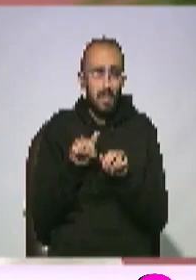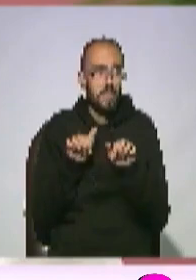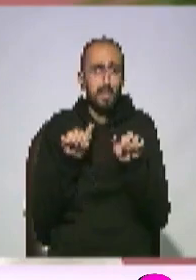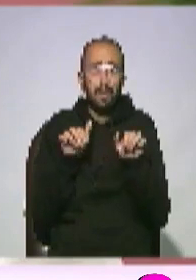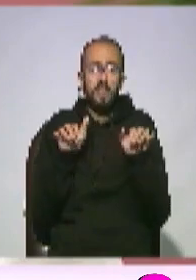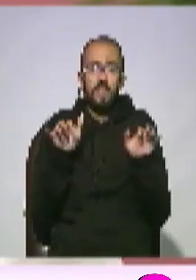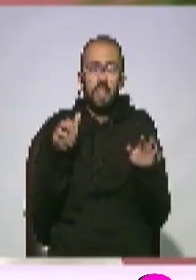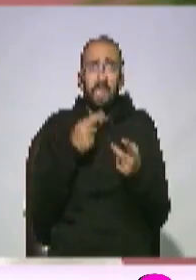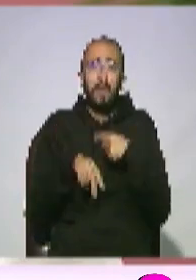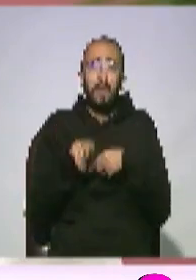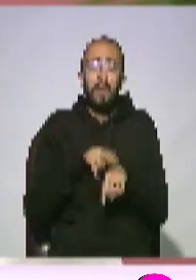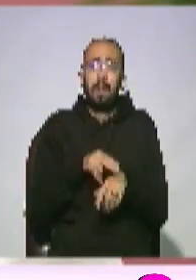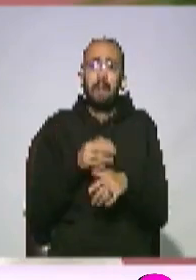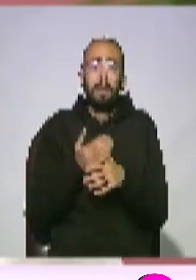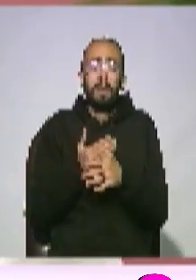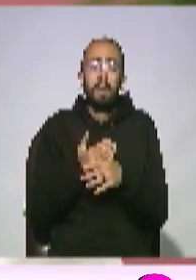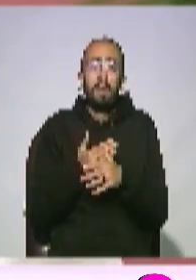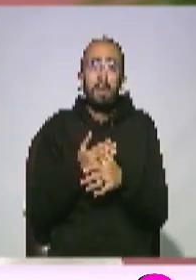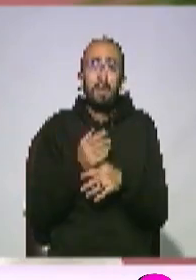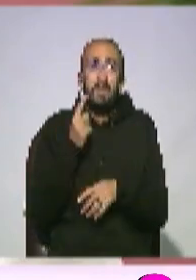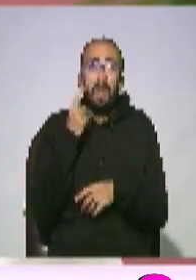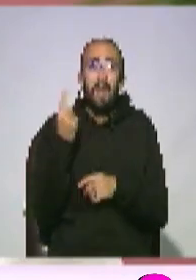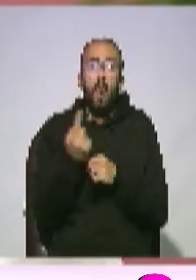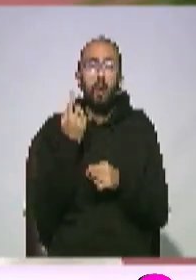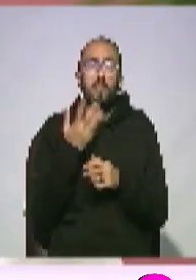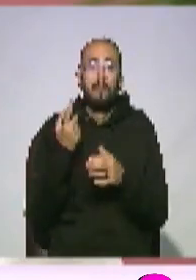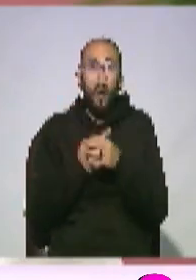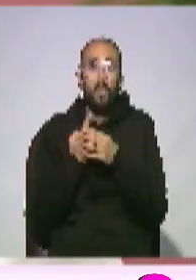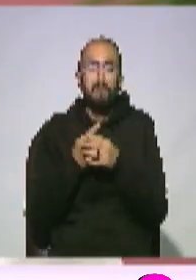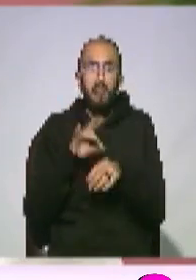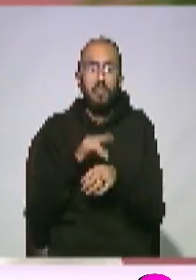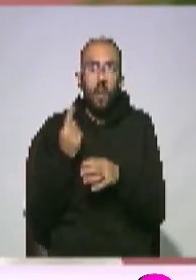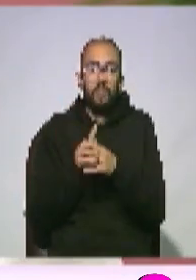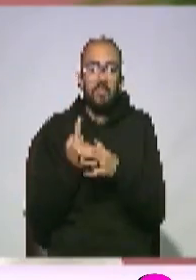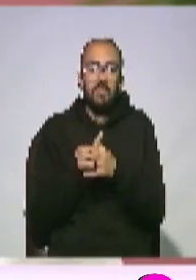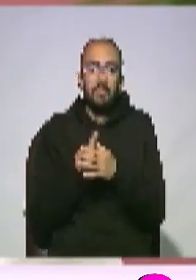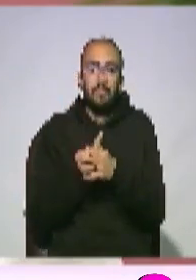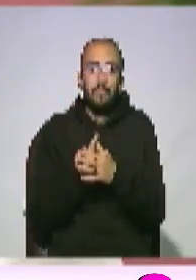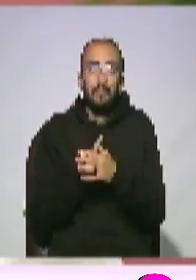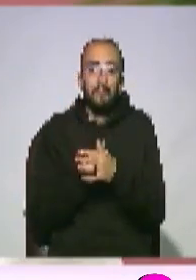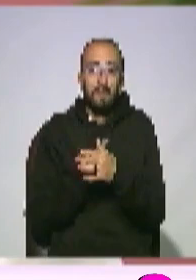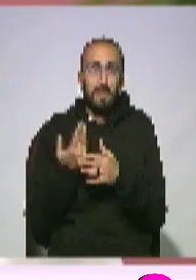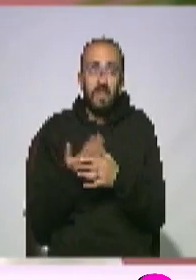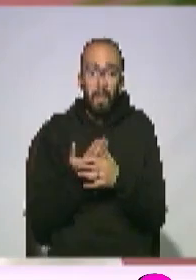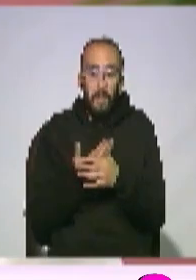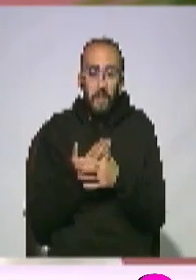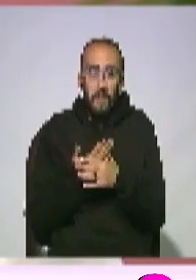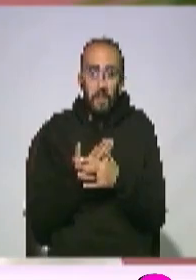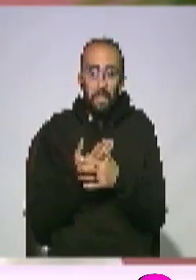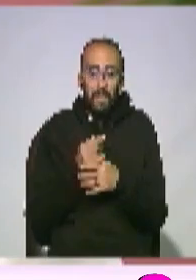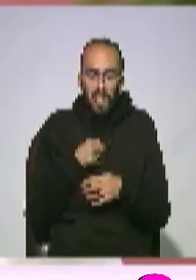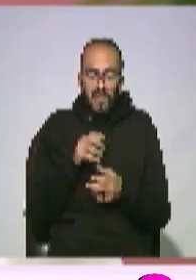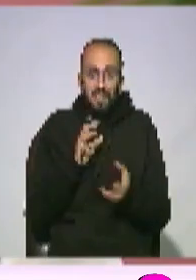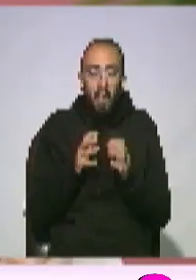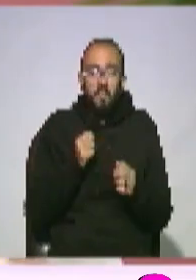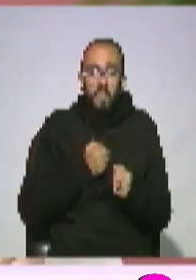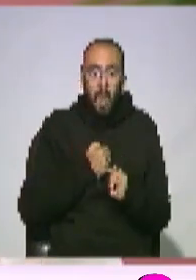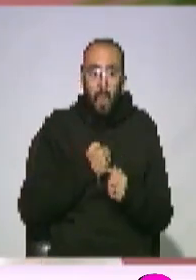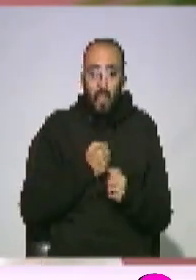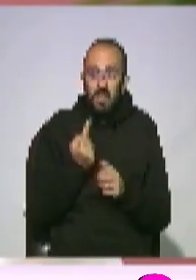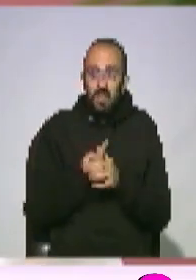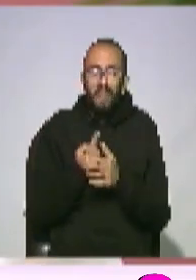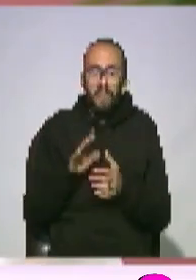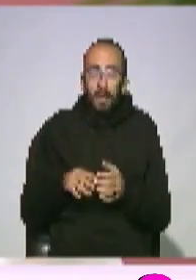تاني عندنا، زاد عندنا نسبه التوحد؟ لان احنا في اطفال كانت بتبقى مولوده بسمات، سمات يعني صفات بسيطه من